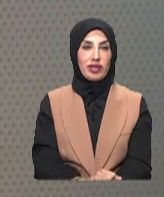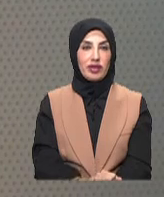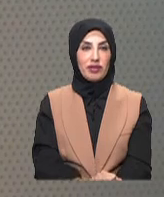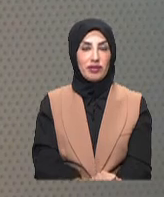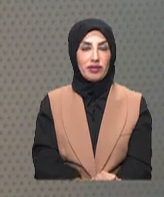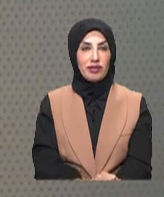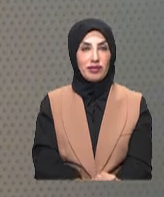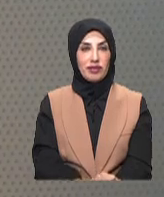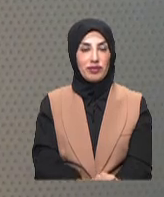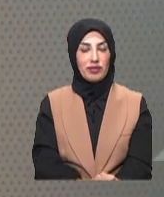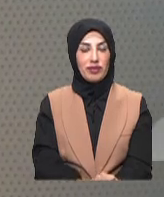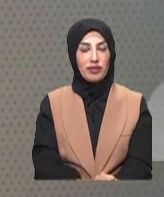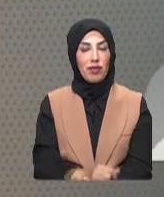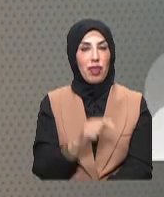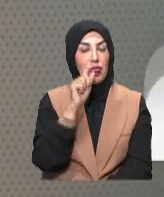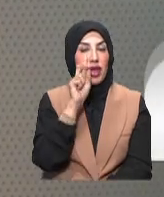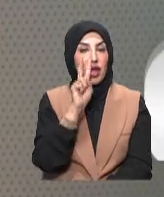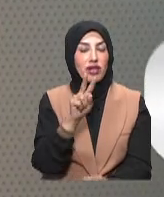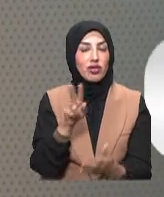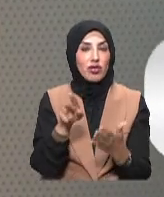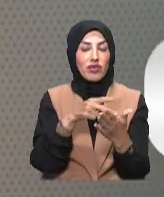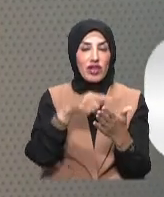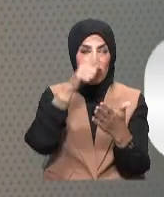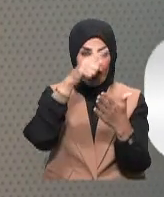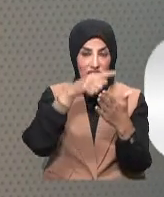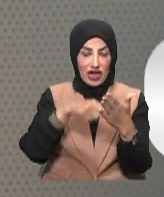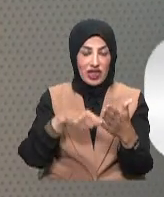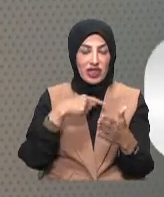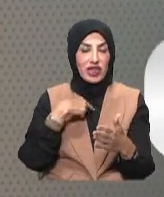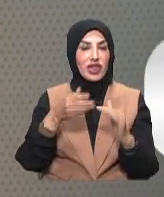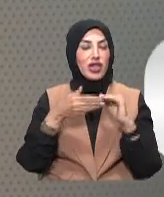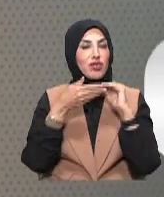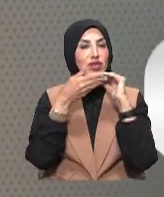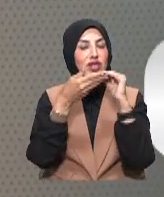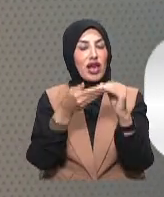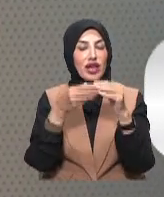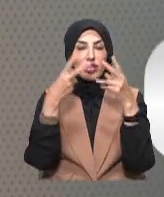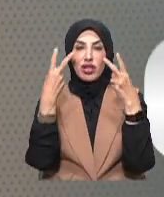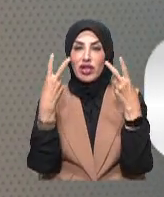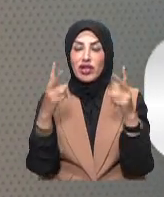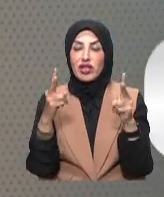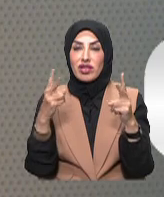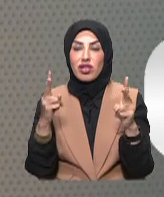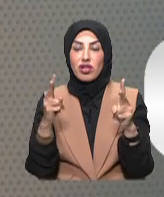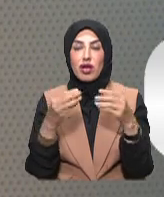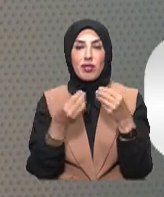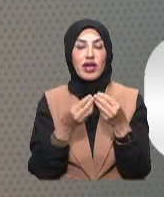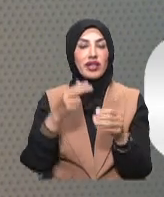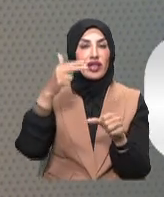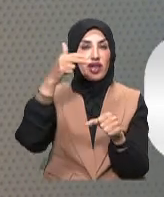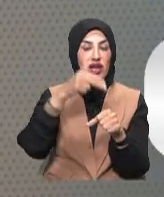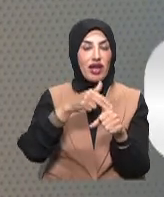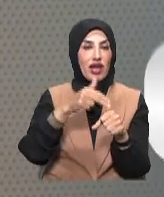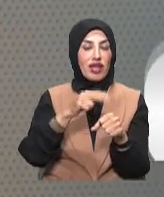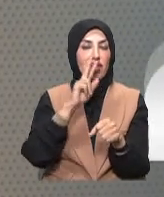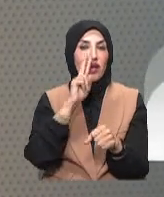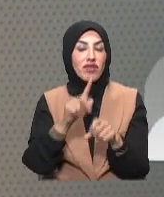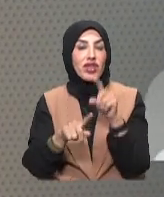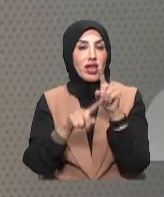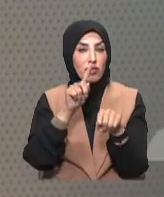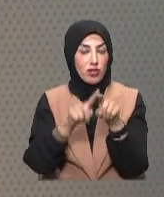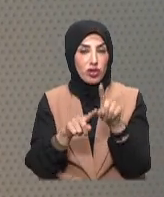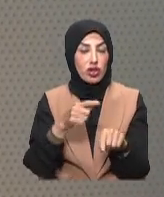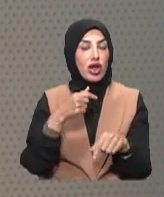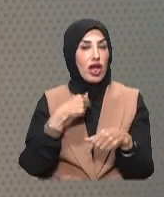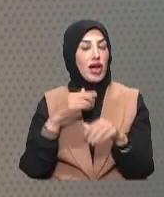الحيويه هذه الاتفاقيه تعزز قدرتنا على الاستجابه لتوريد الطاقه في حال حدوث اي ازمه لا